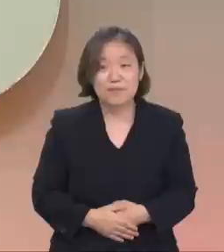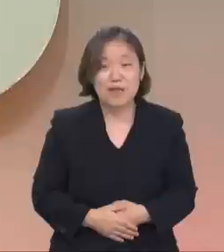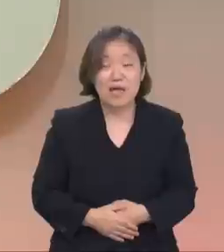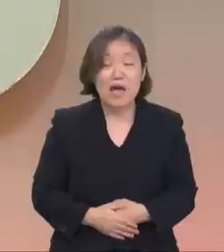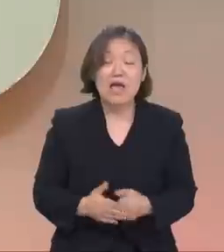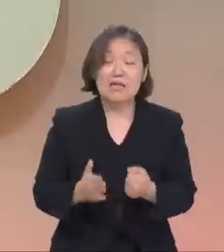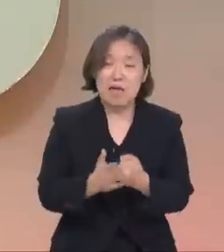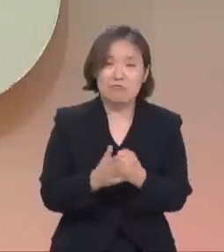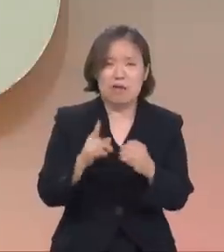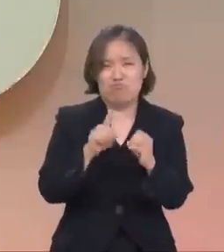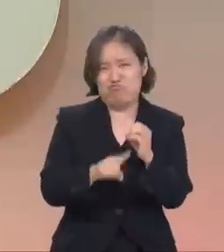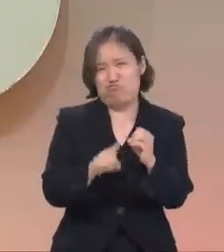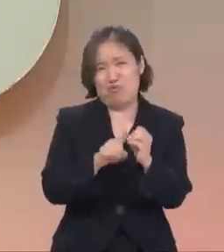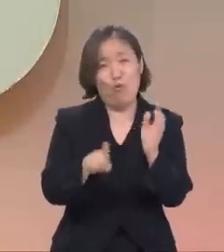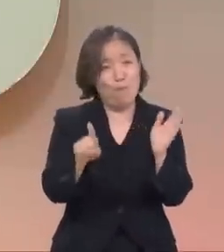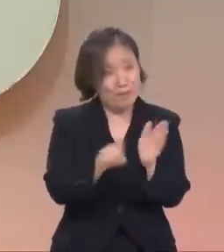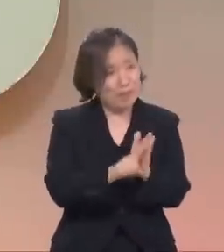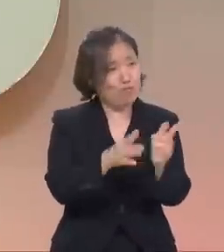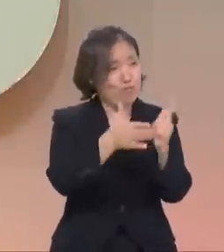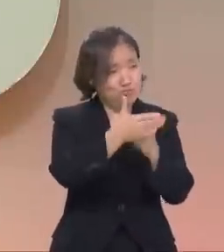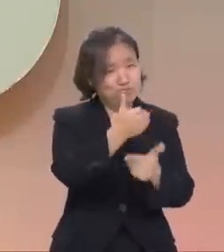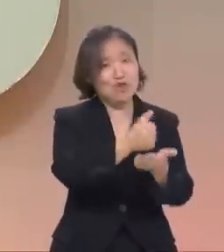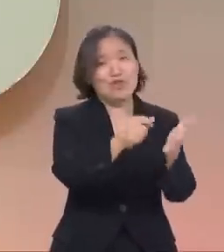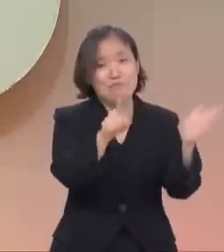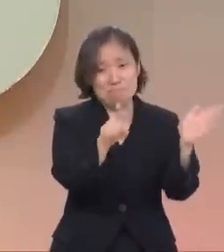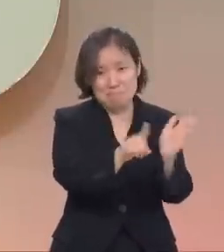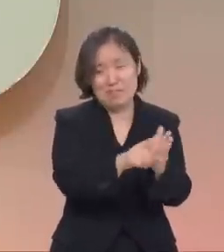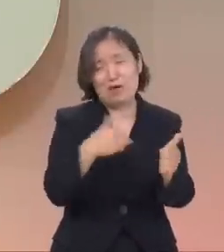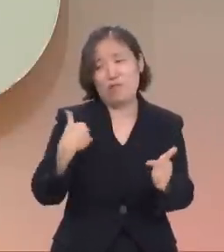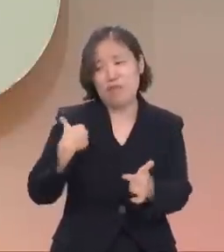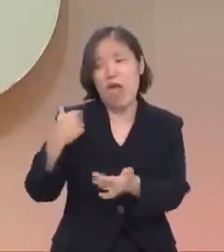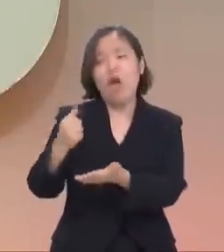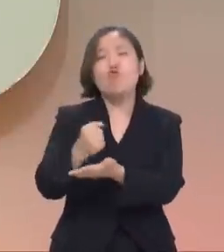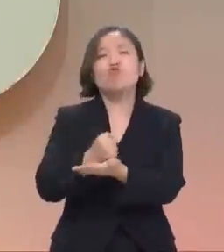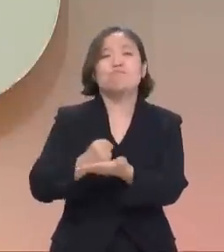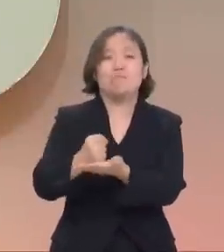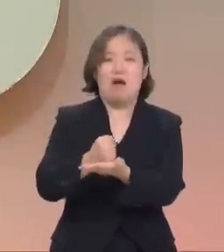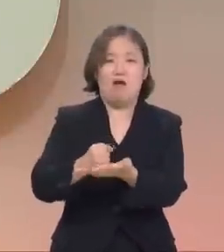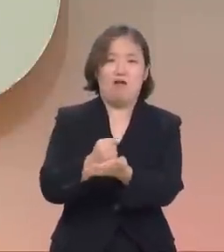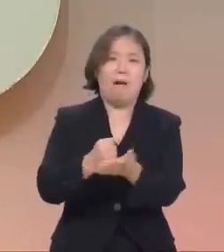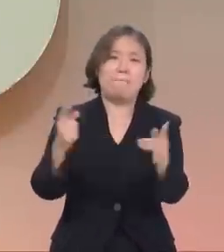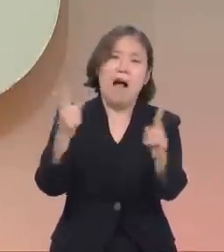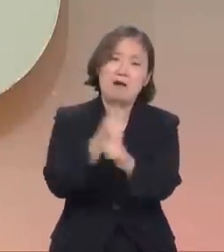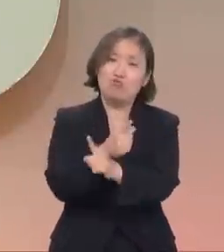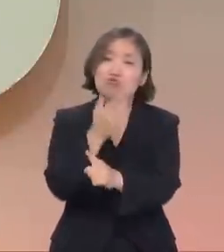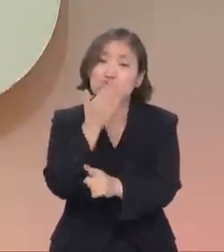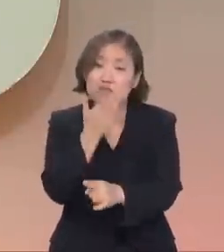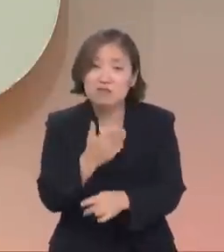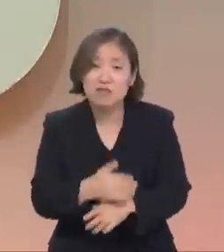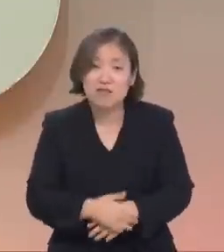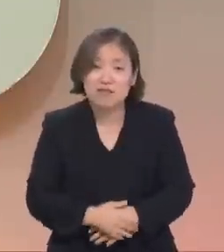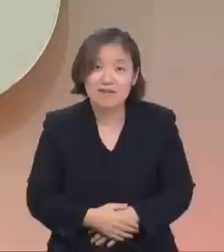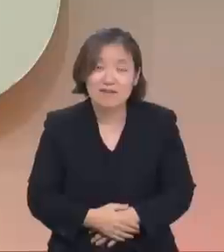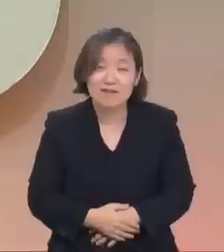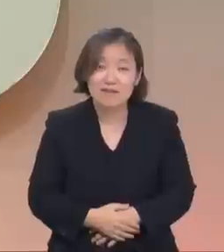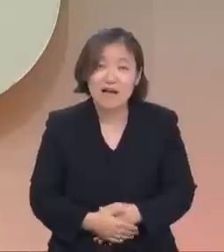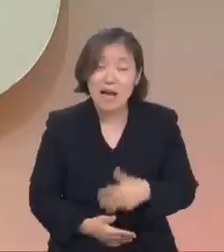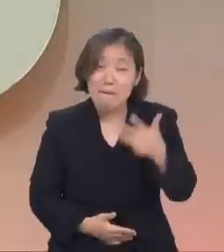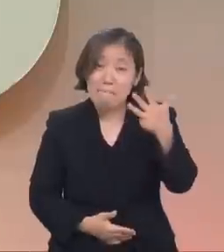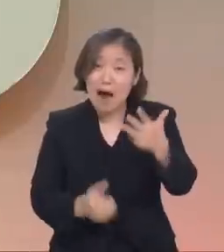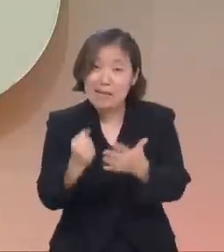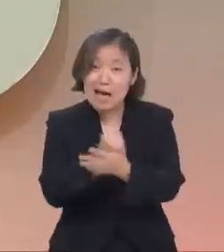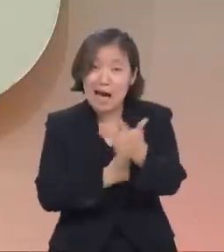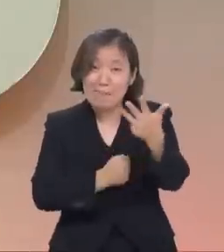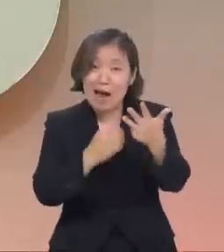운명을 바꾸는 법이다 불교는 운명을 바꾸는 수행법이다 우리가 흔히